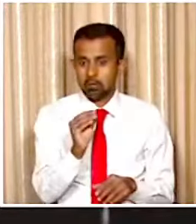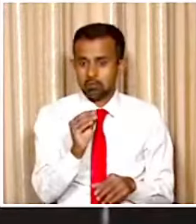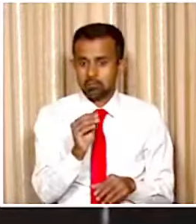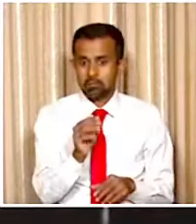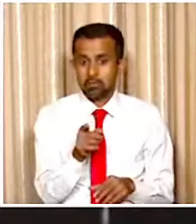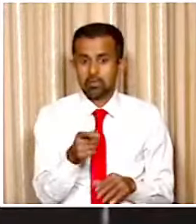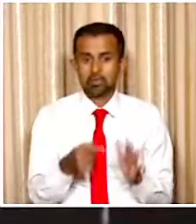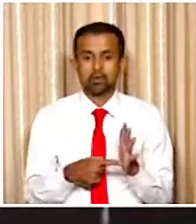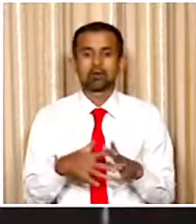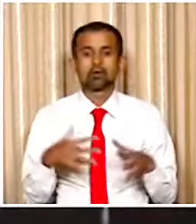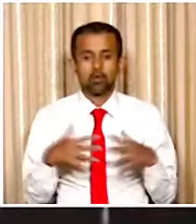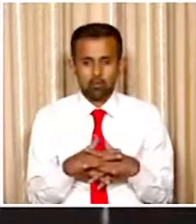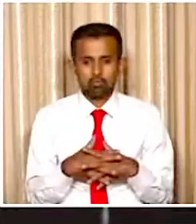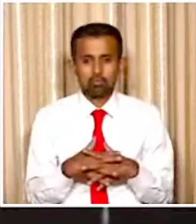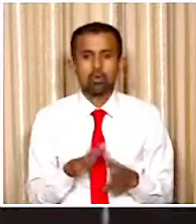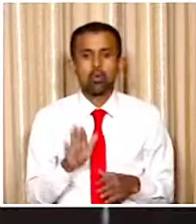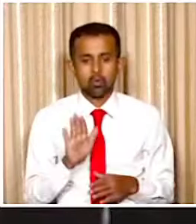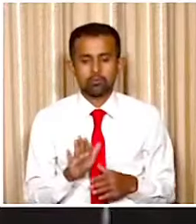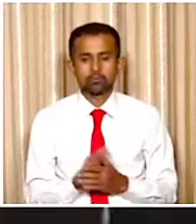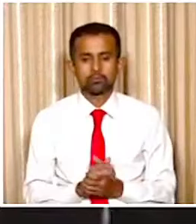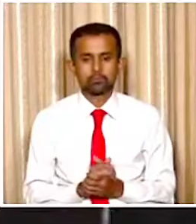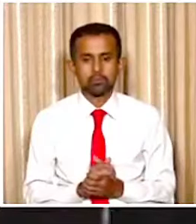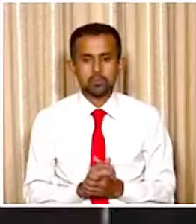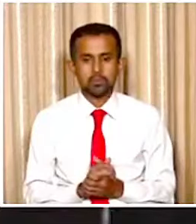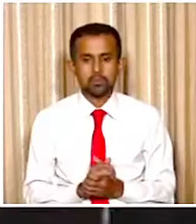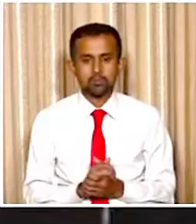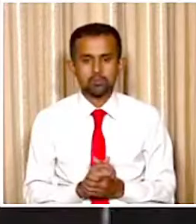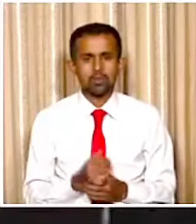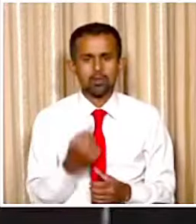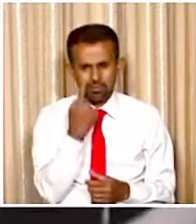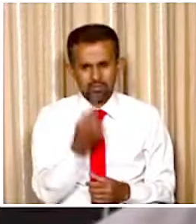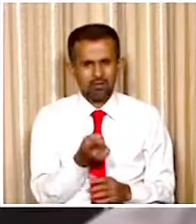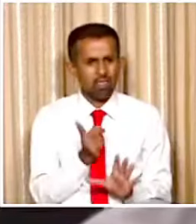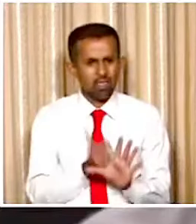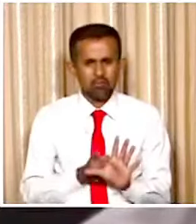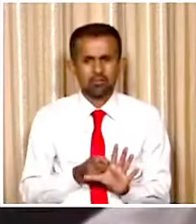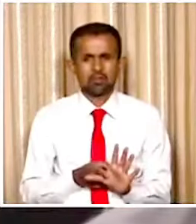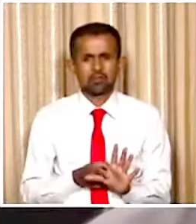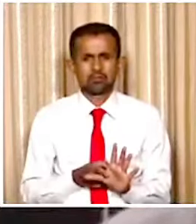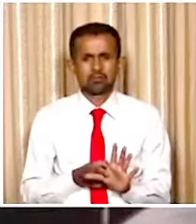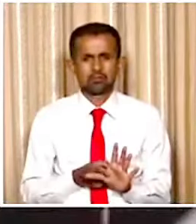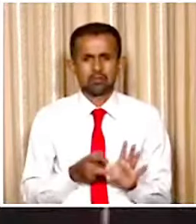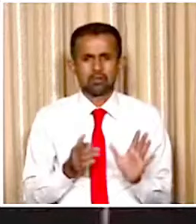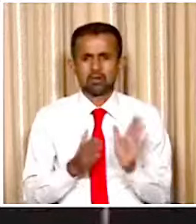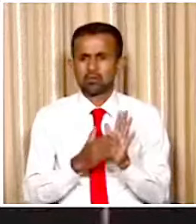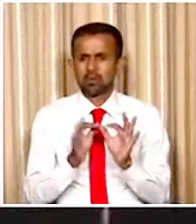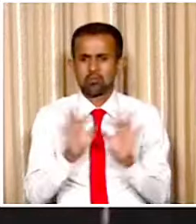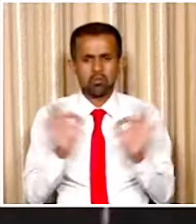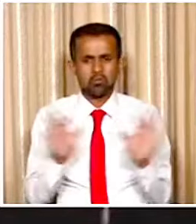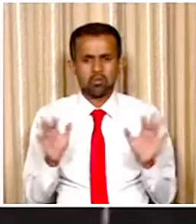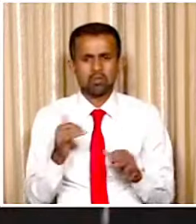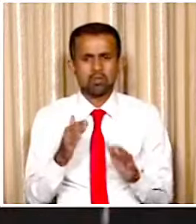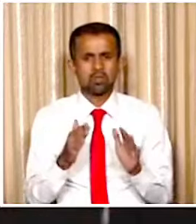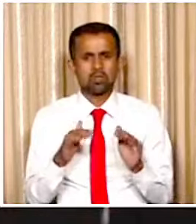ඒකට නීතිය ක්‍රියාත්මක වෙන්න ඕනි කියලා මම විශ්වාස කරනවා ගරු සභාපතිතුමනි අපි දකිනවා දිනෙන් දින විශේෂයෙන්ම ජනමාධ්‍ය ඔස්සේ